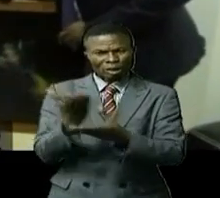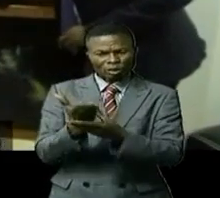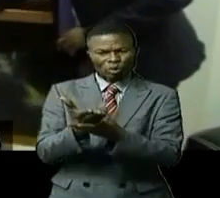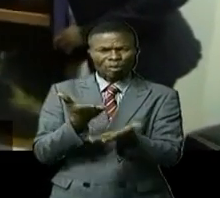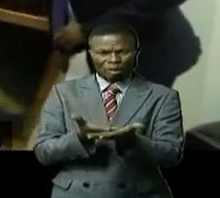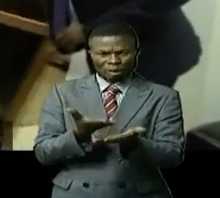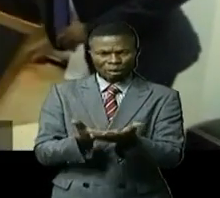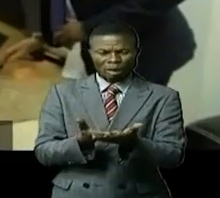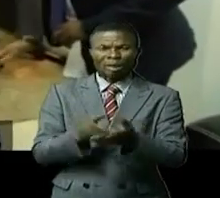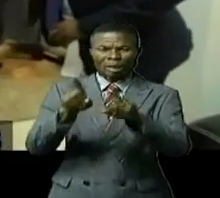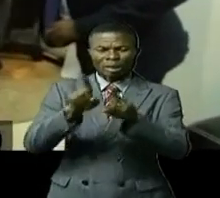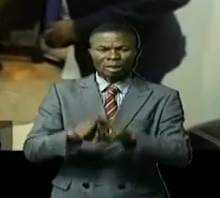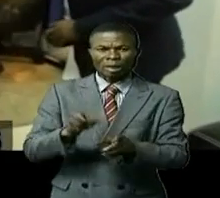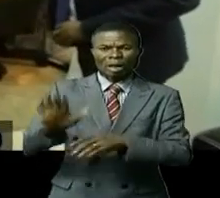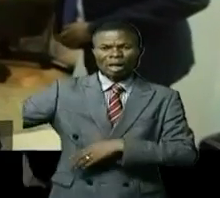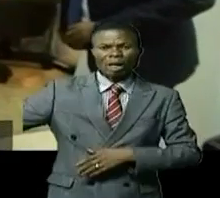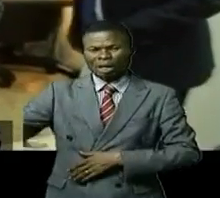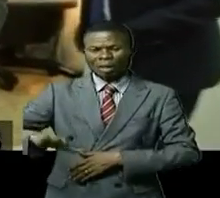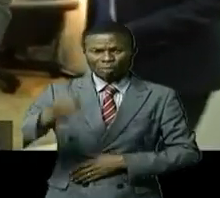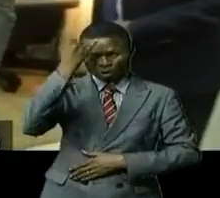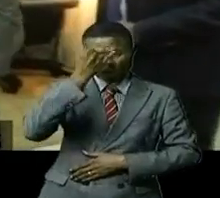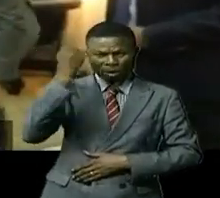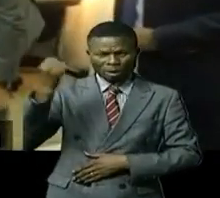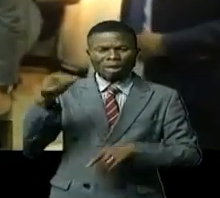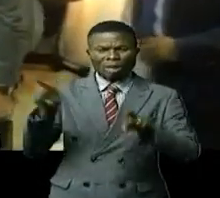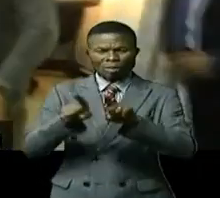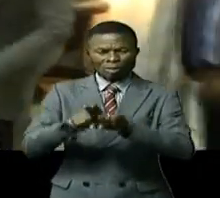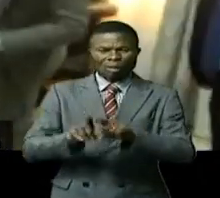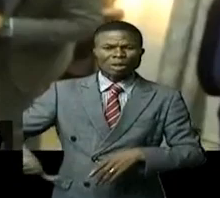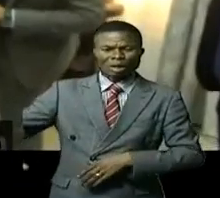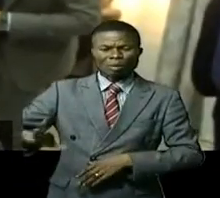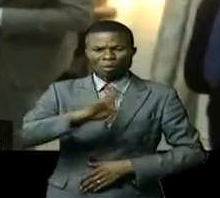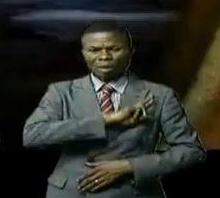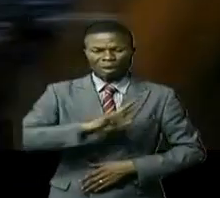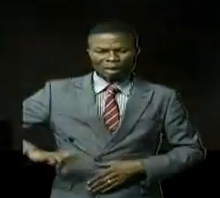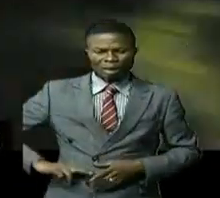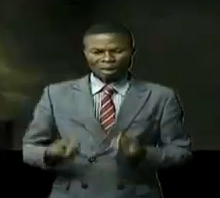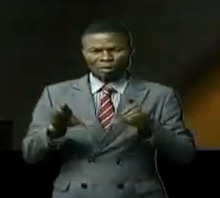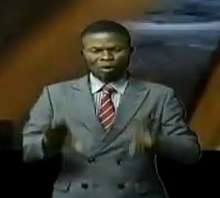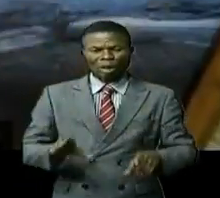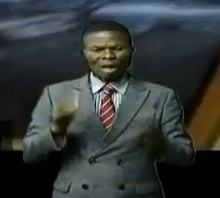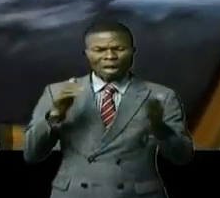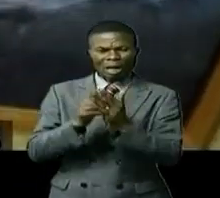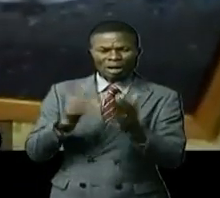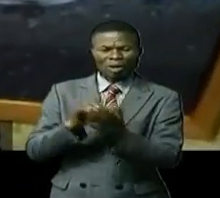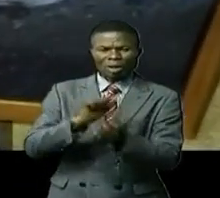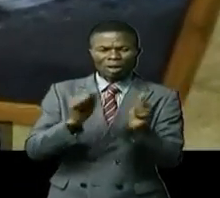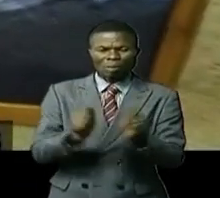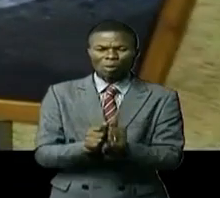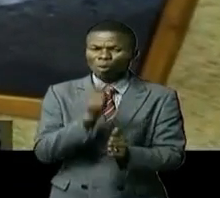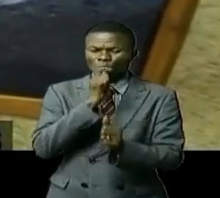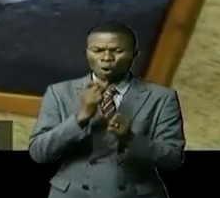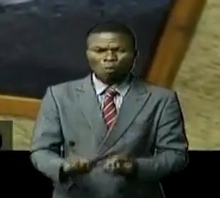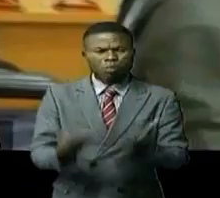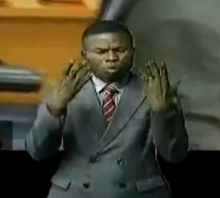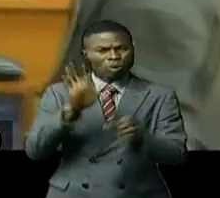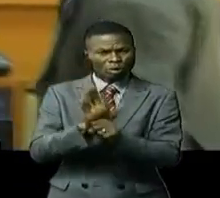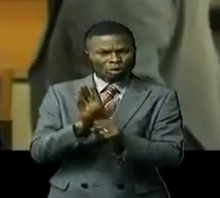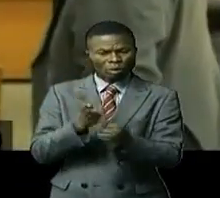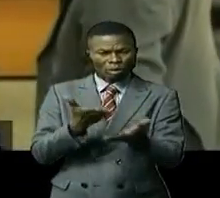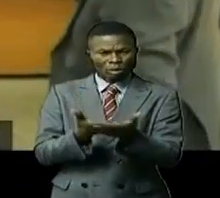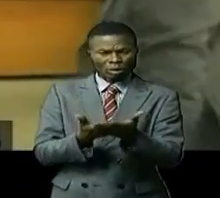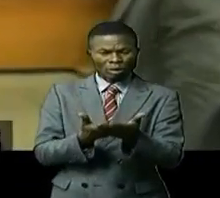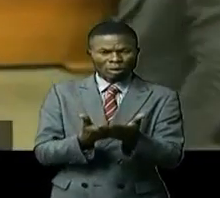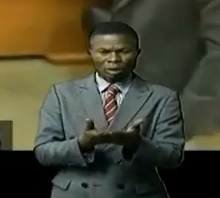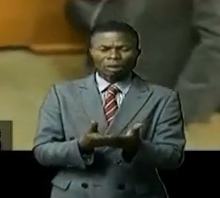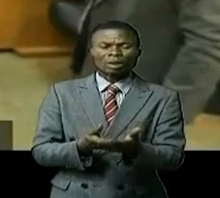Il faut dire que l'Italie, comme la RDC, est aussi confrontée au problème des éruptions volcaniques. À ce jour, 9 de ces